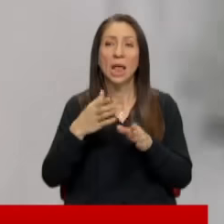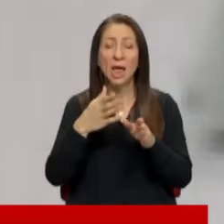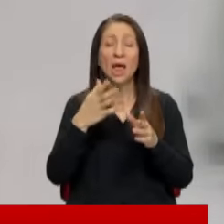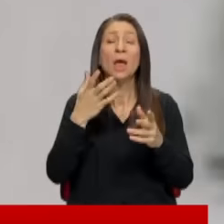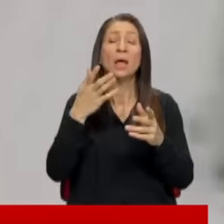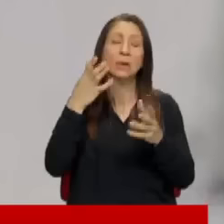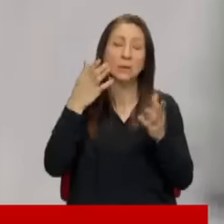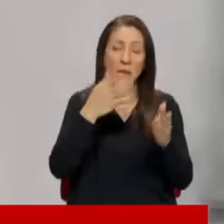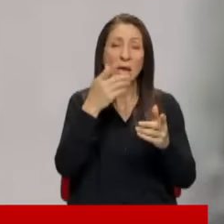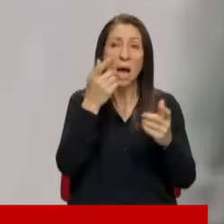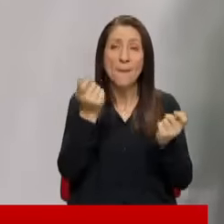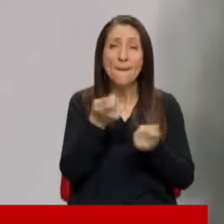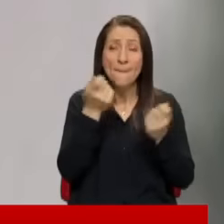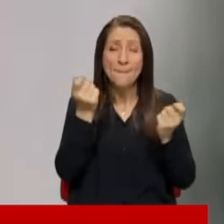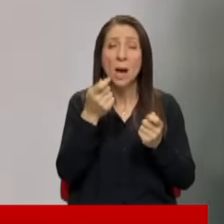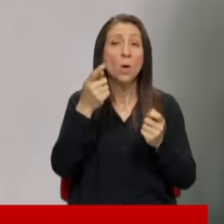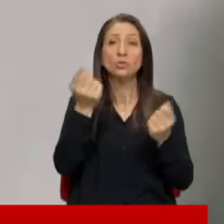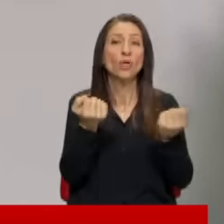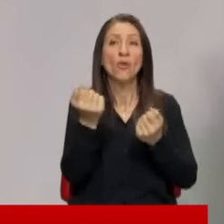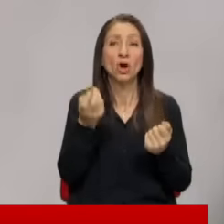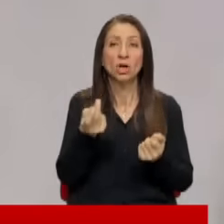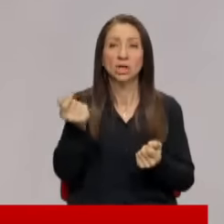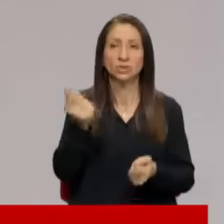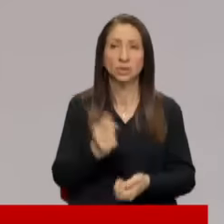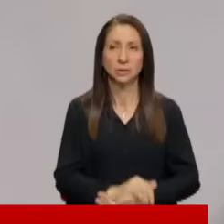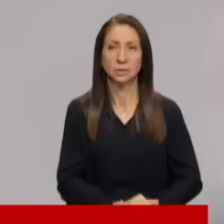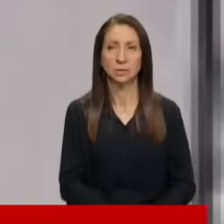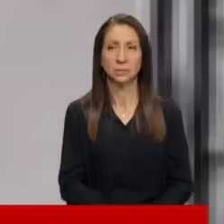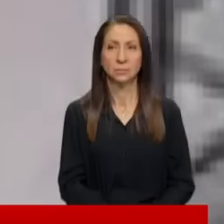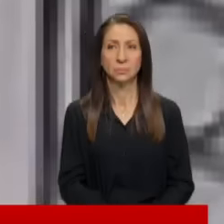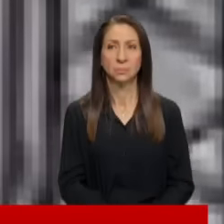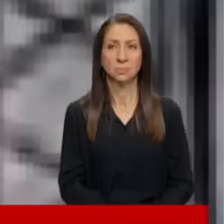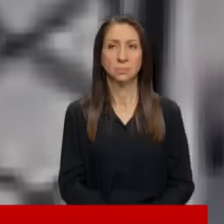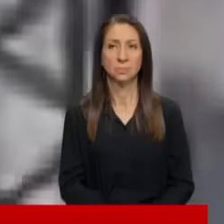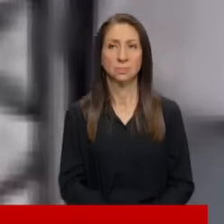savaşı verirken ona çarpan sürücü kaçtı.